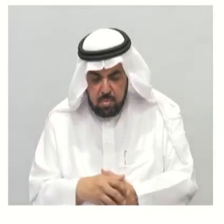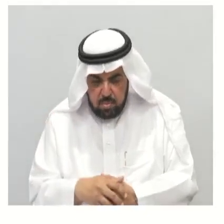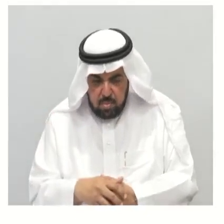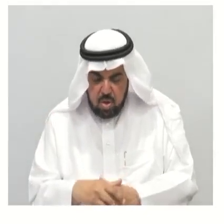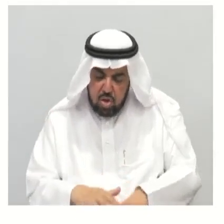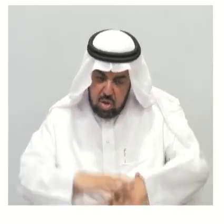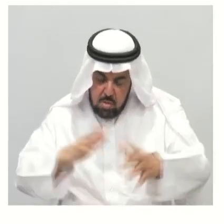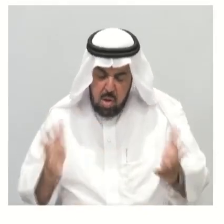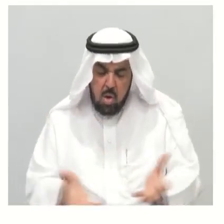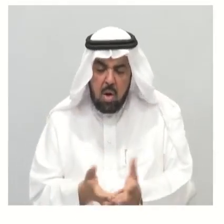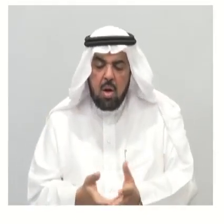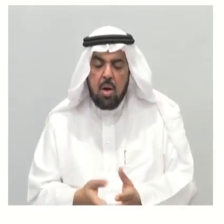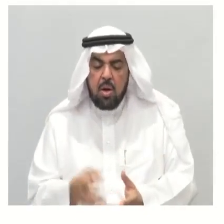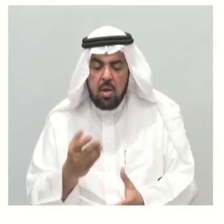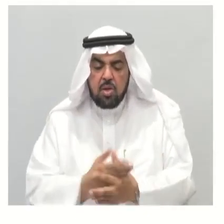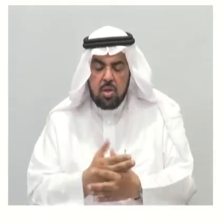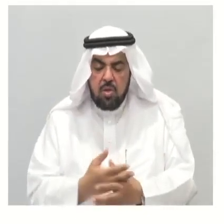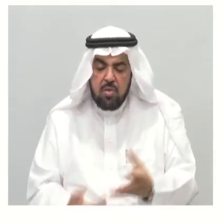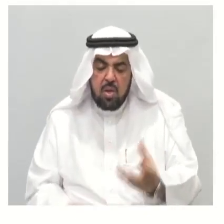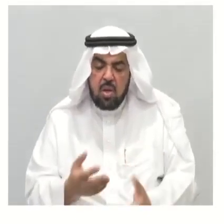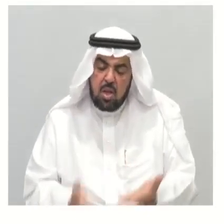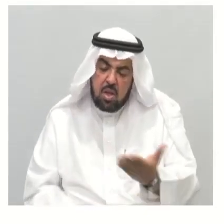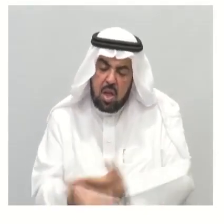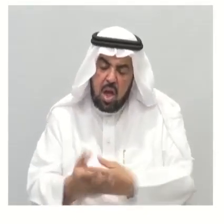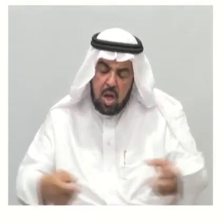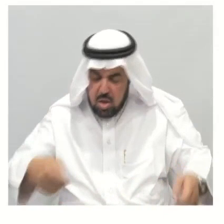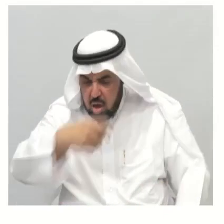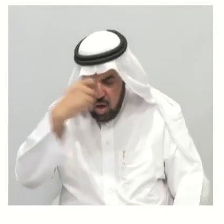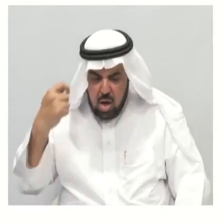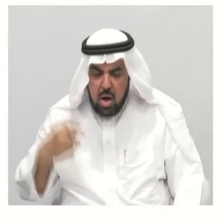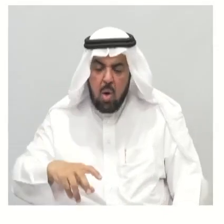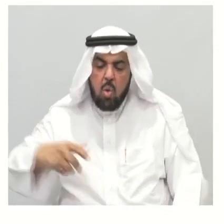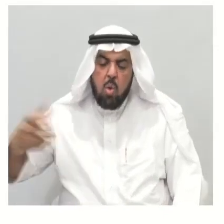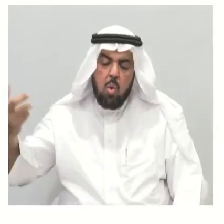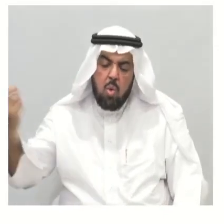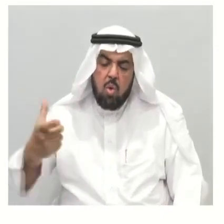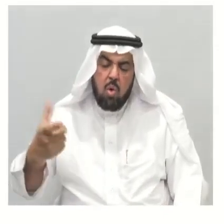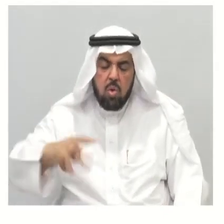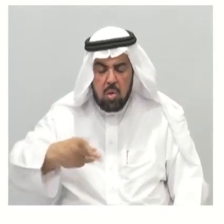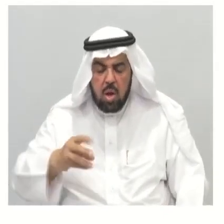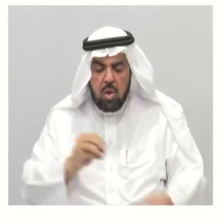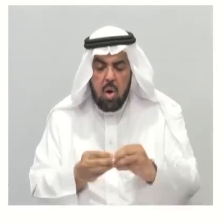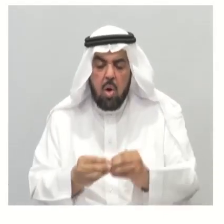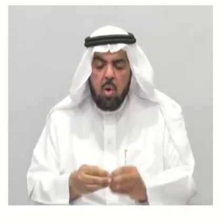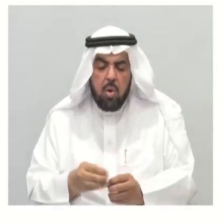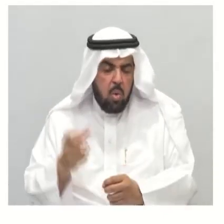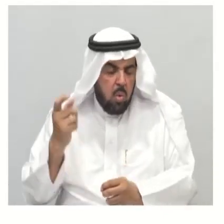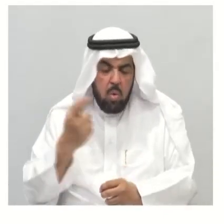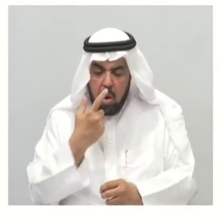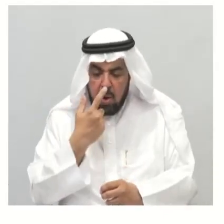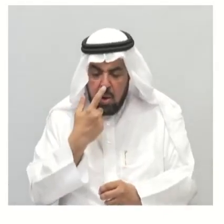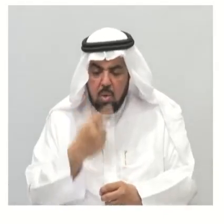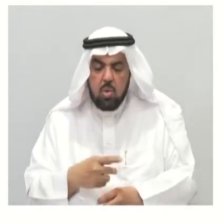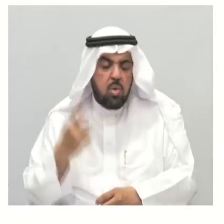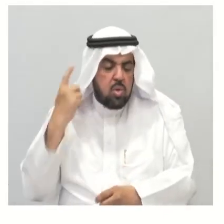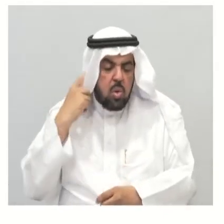طبعاً جميعها، لأنني رأيت إنتاج حرارة ورأيت ضوء، تغير اللون، هناك رائحة، وحدوث أيضاً